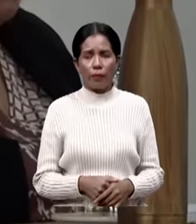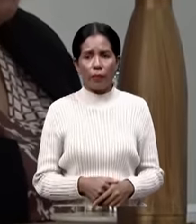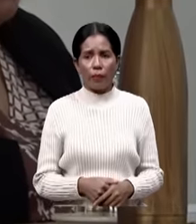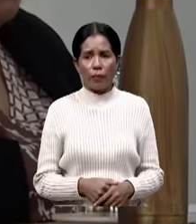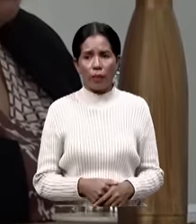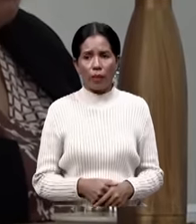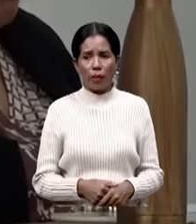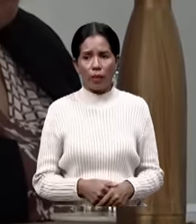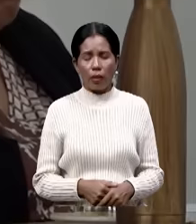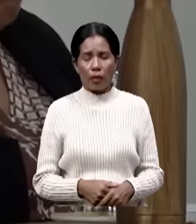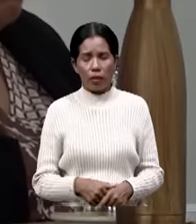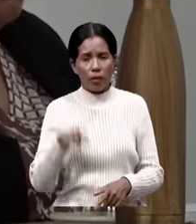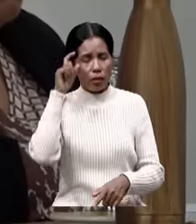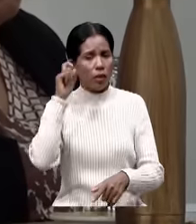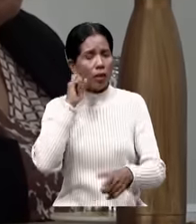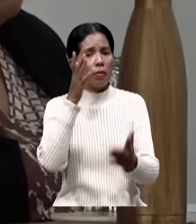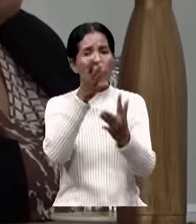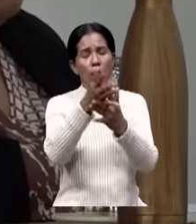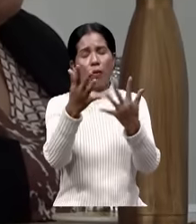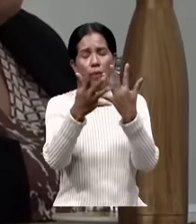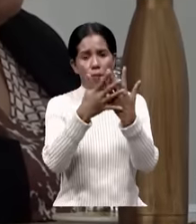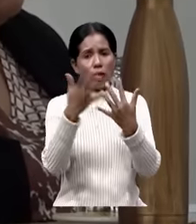Pergi na para Basfino.